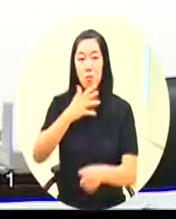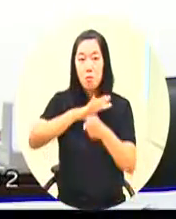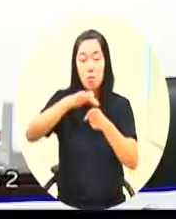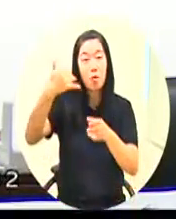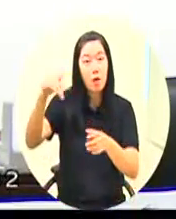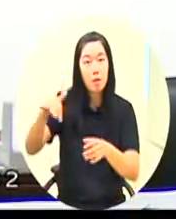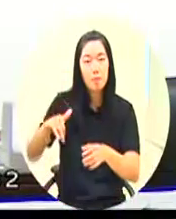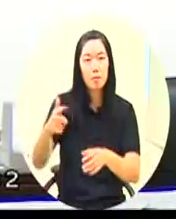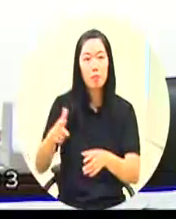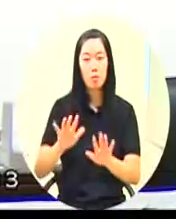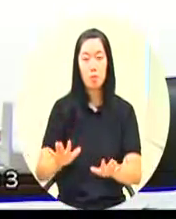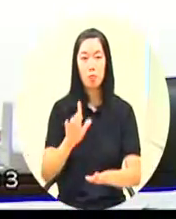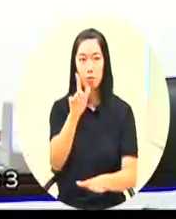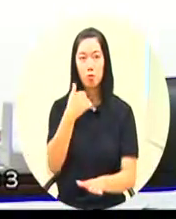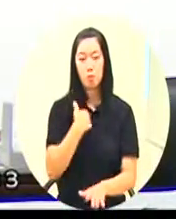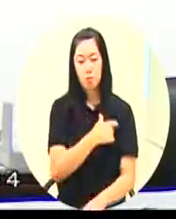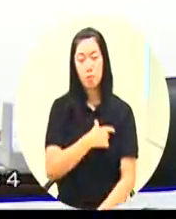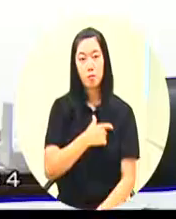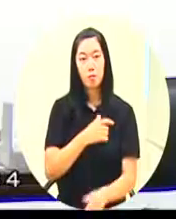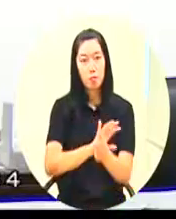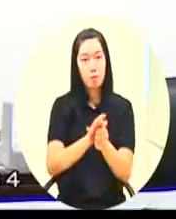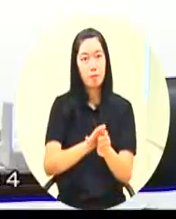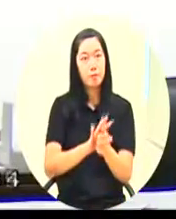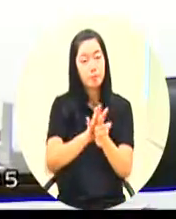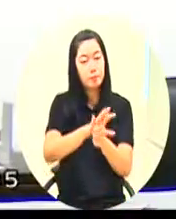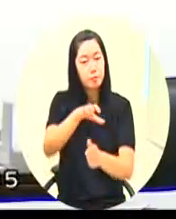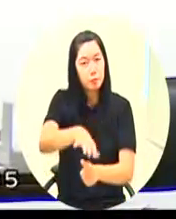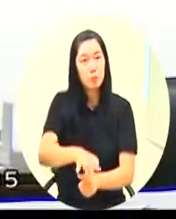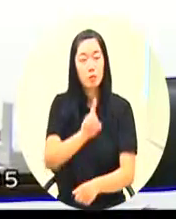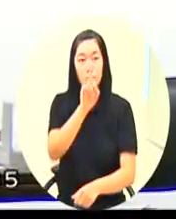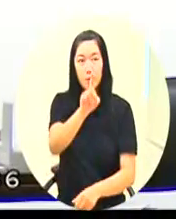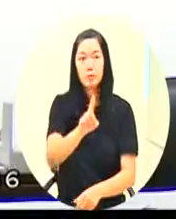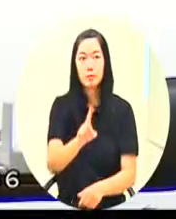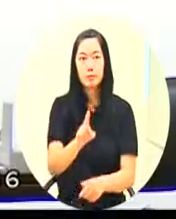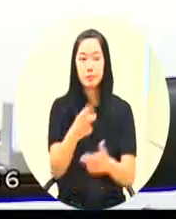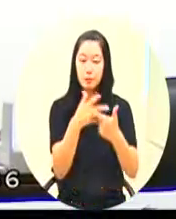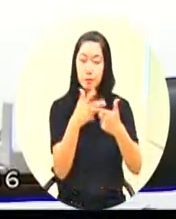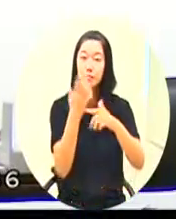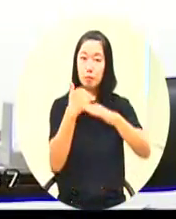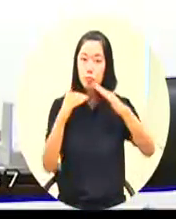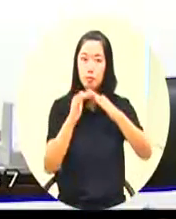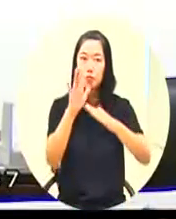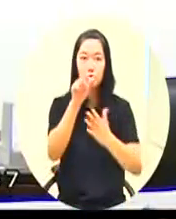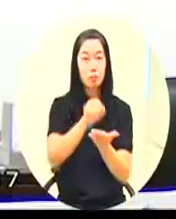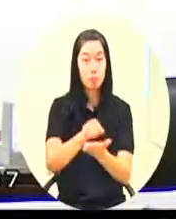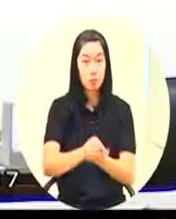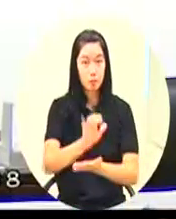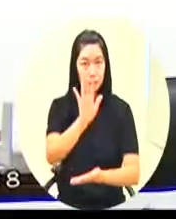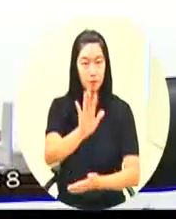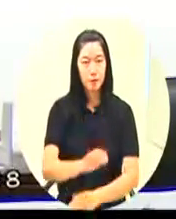个职校，我想那个职校科有这样的记录哦。